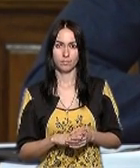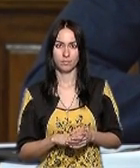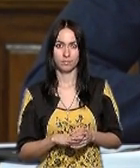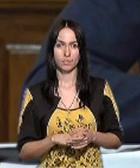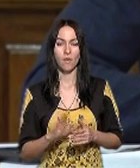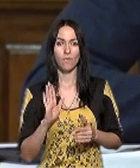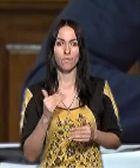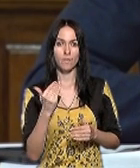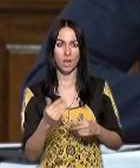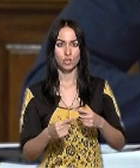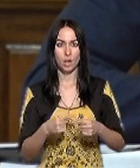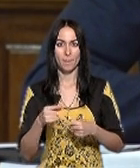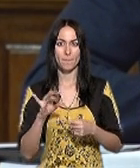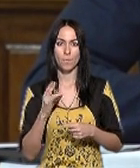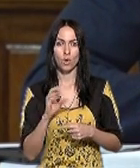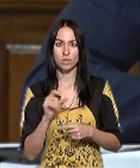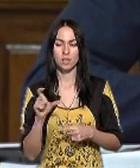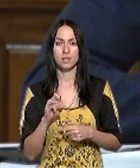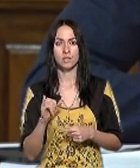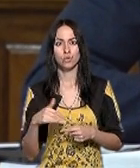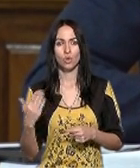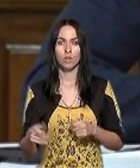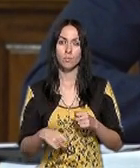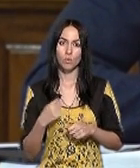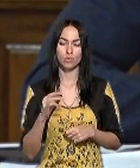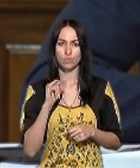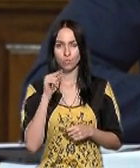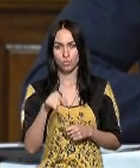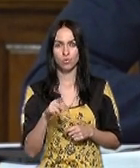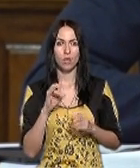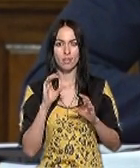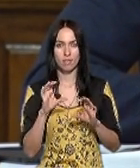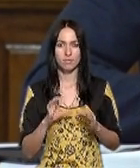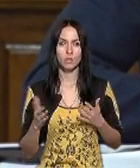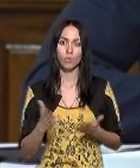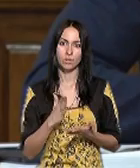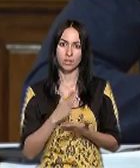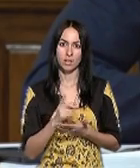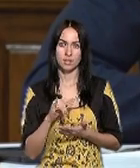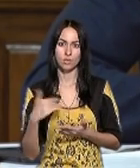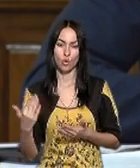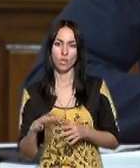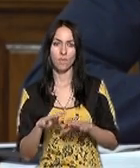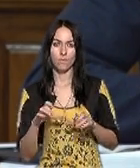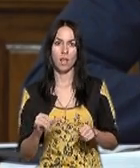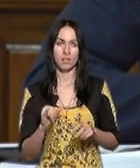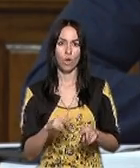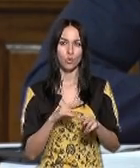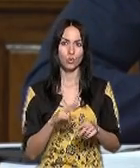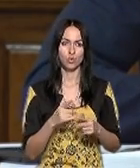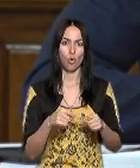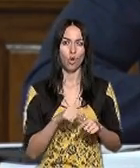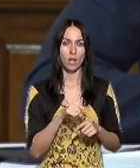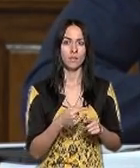в ваших процесах зі сторони чи порушення, чи втручання незаконні, які є зі сторони влади та контролюючих органів. Тобто фактично